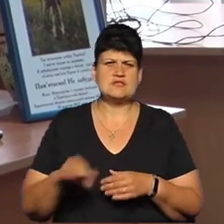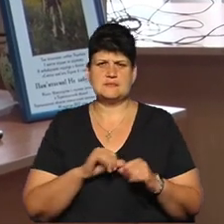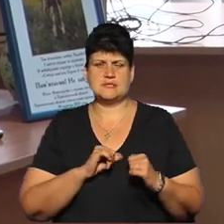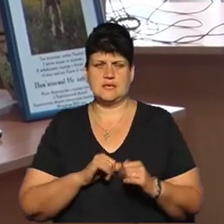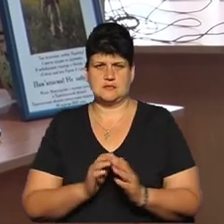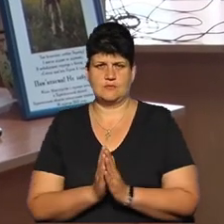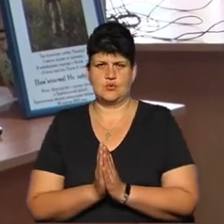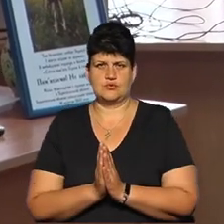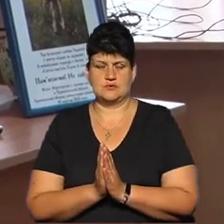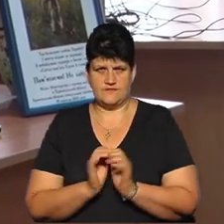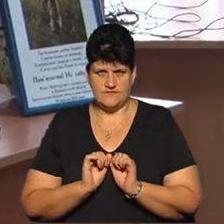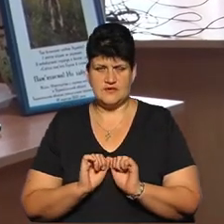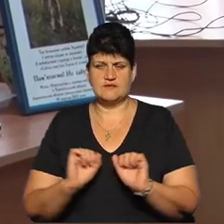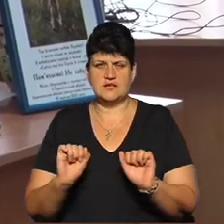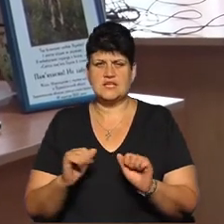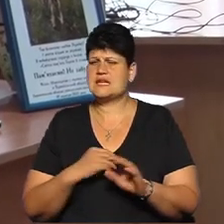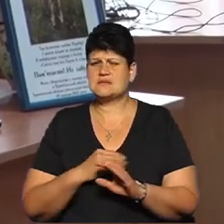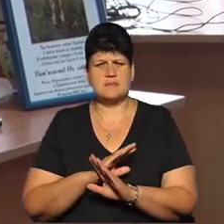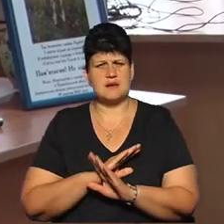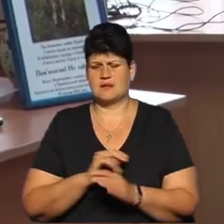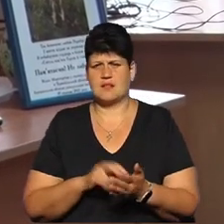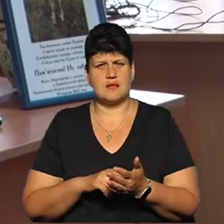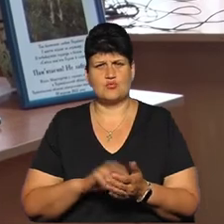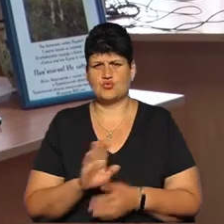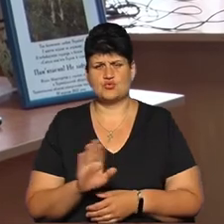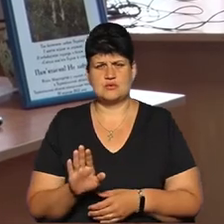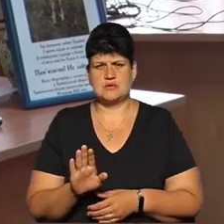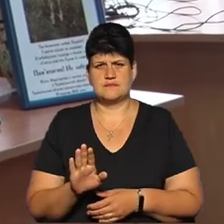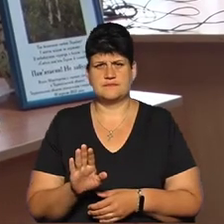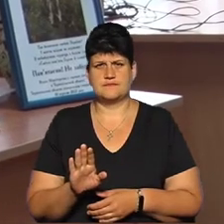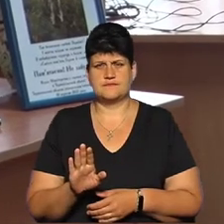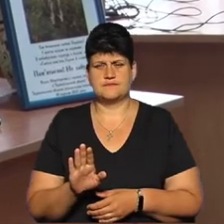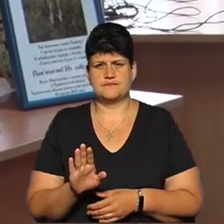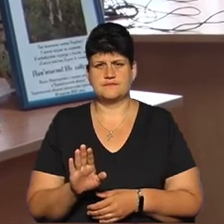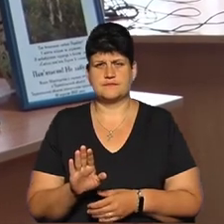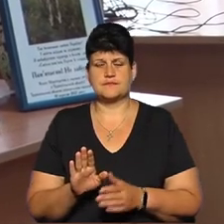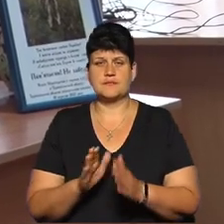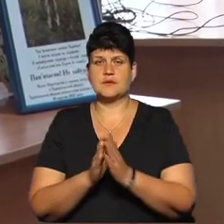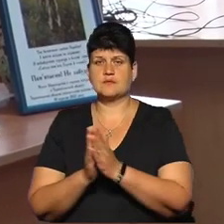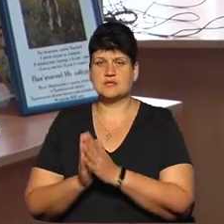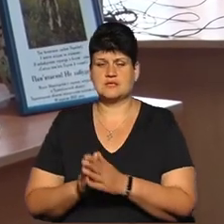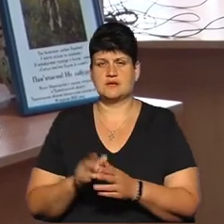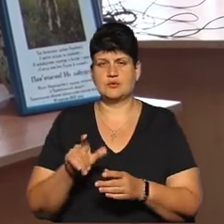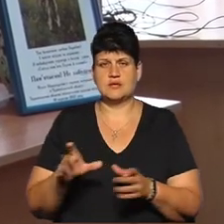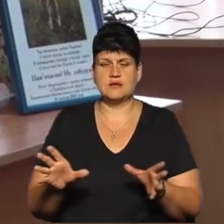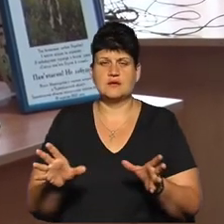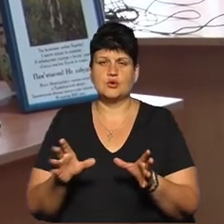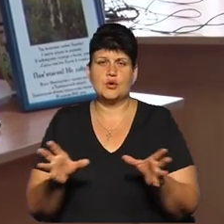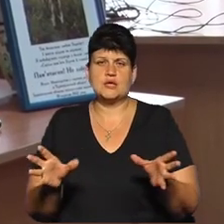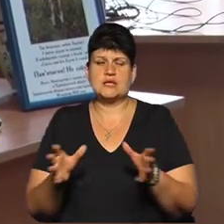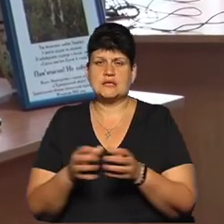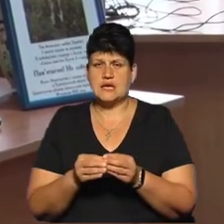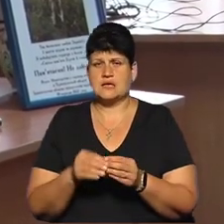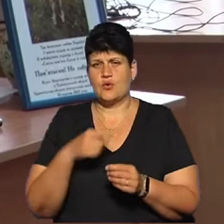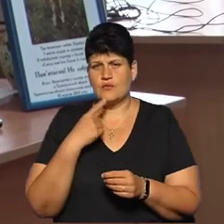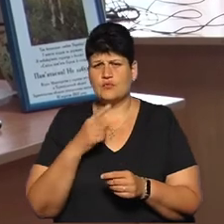Я смерті не боюся, написав він. Закликав у своїх творах до єднання, задавався питаннями, чому такий